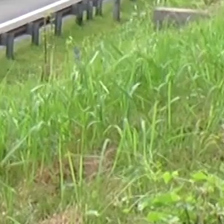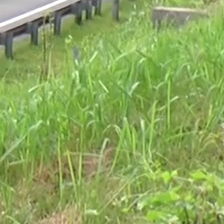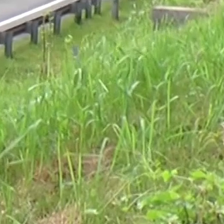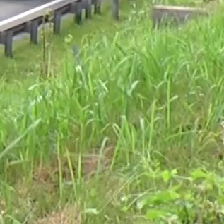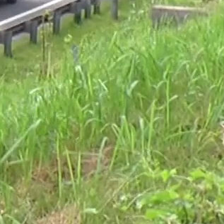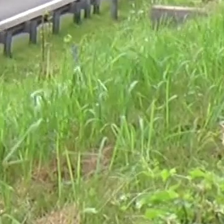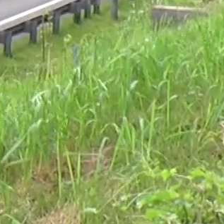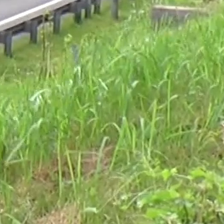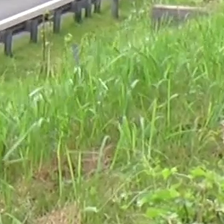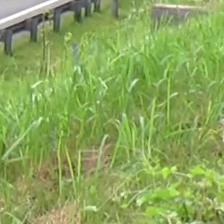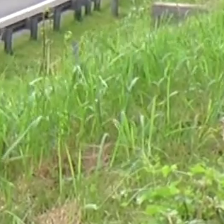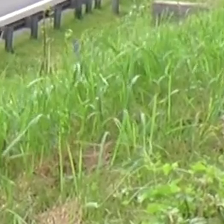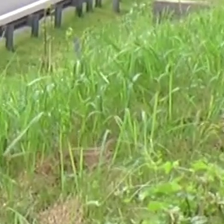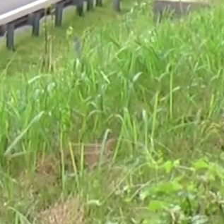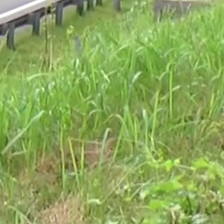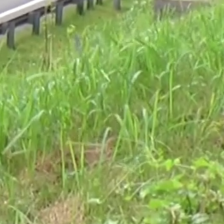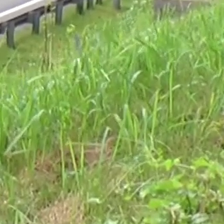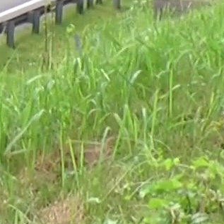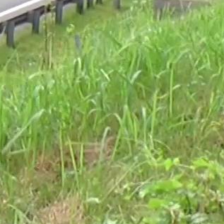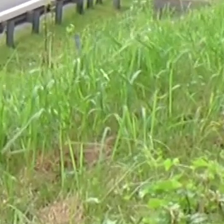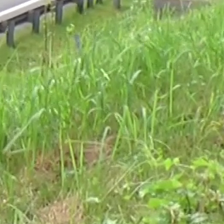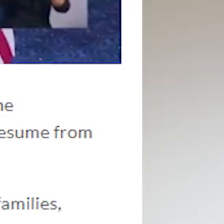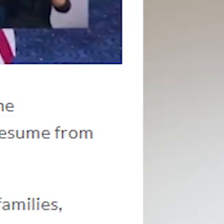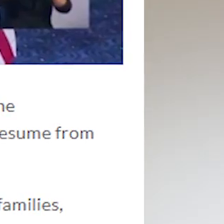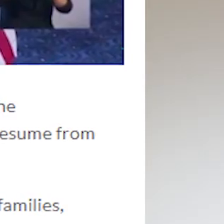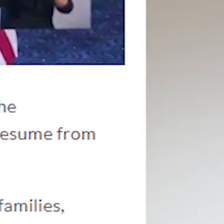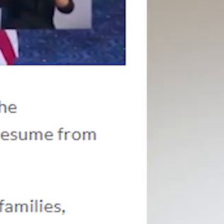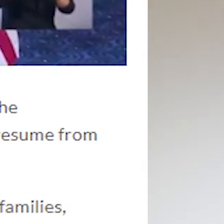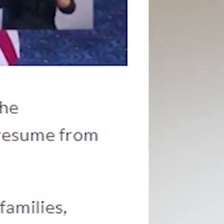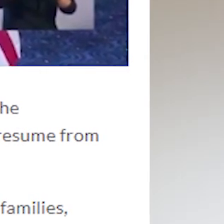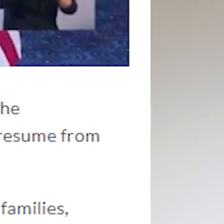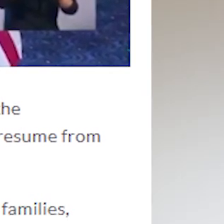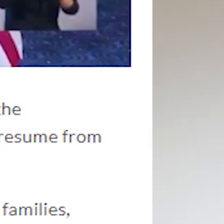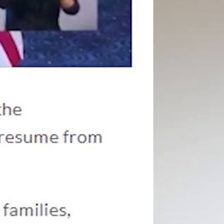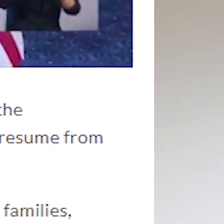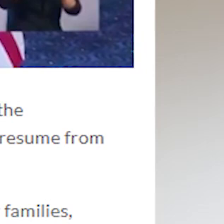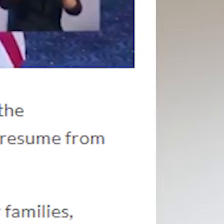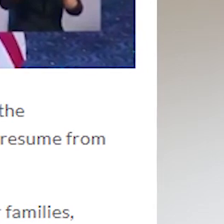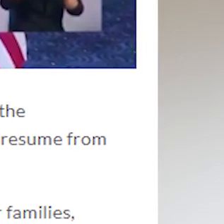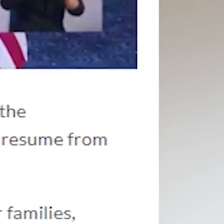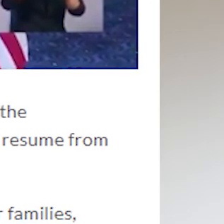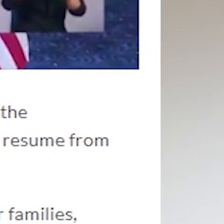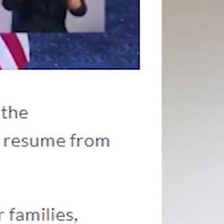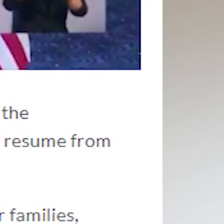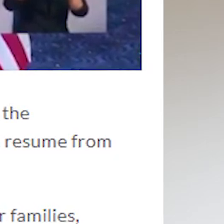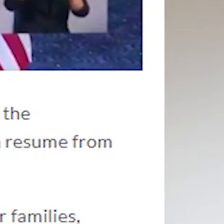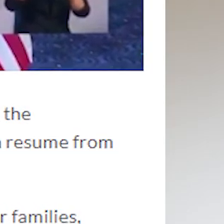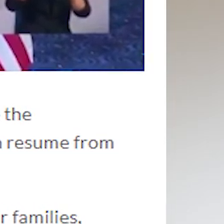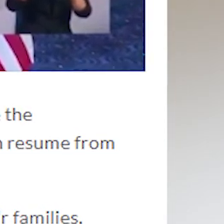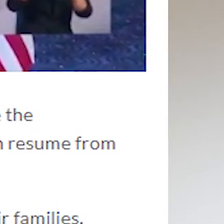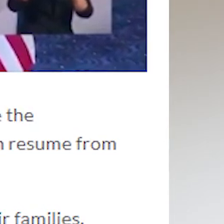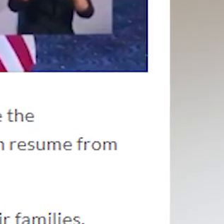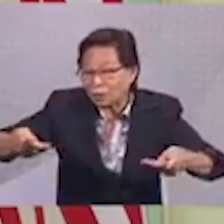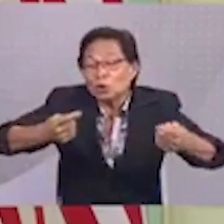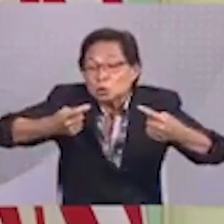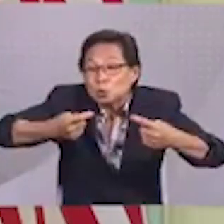negeri terutamanya masih lagi berlaku. Semalam saja 500 kenderaan